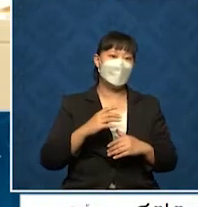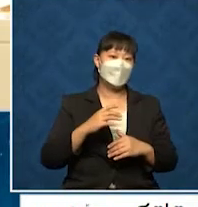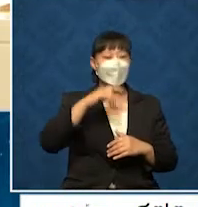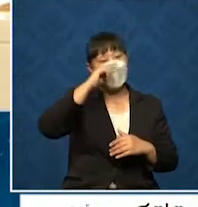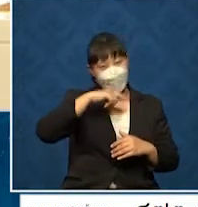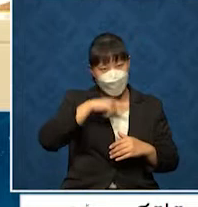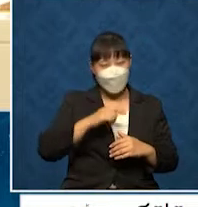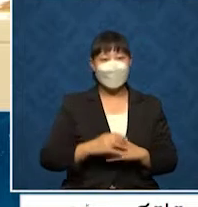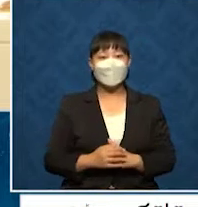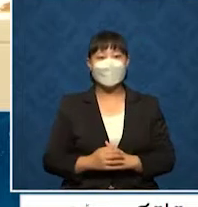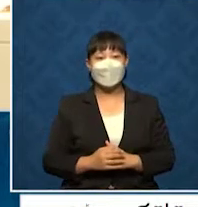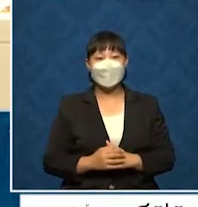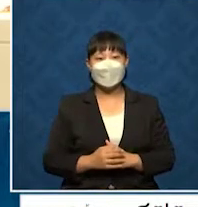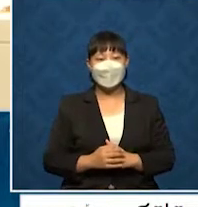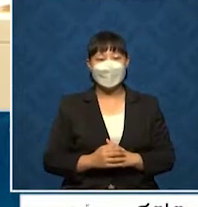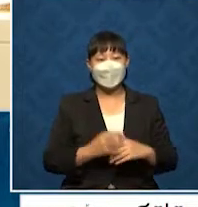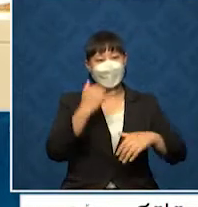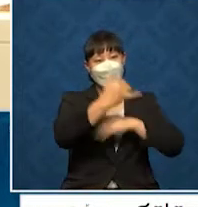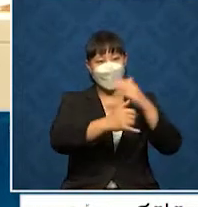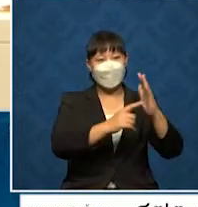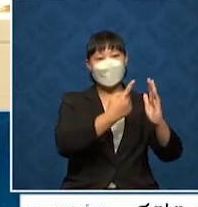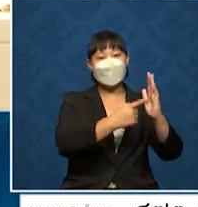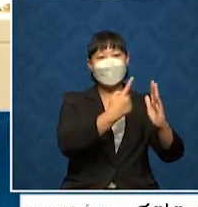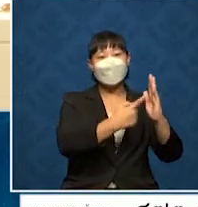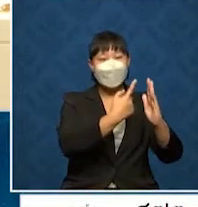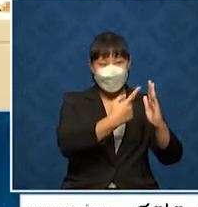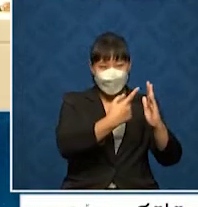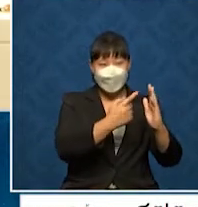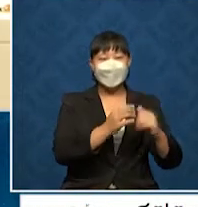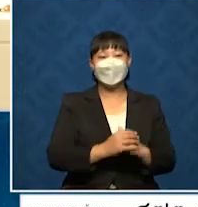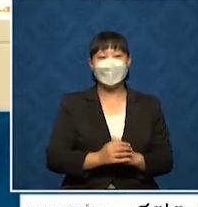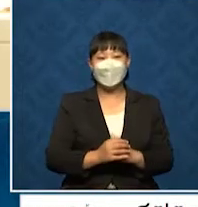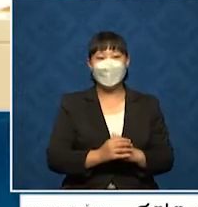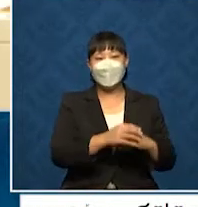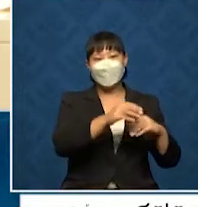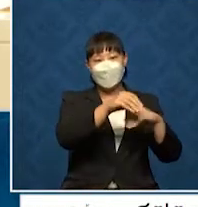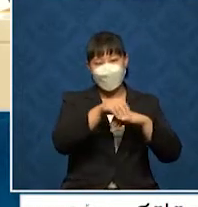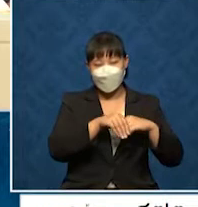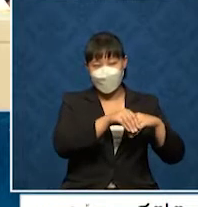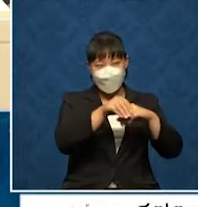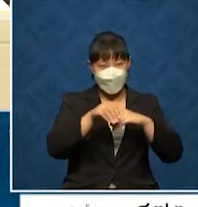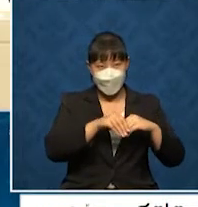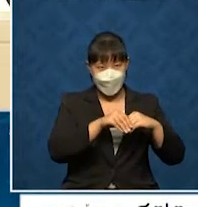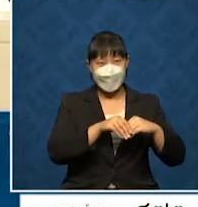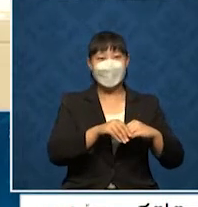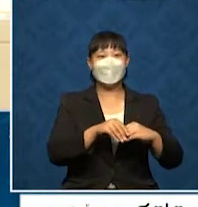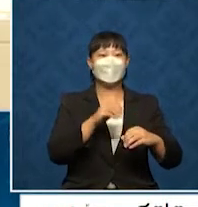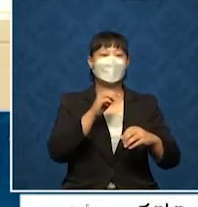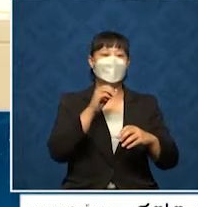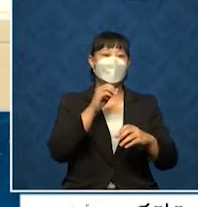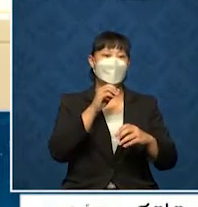ทยเป็นประเทศต้นน้ำซึ่งใกล้ชิดแหล่งผลิตยาเสพติ